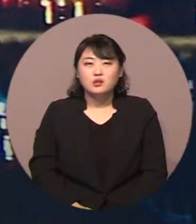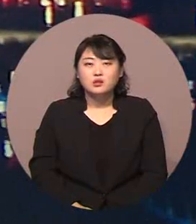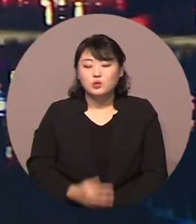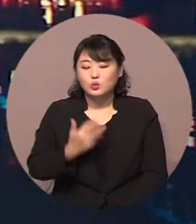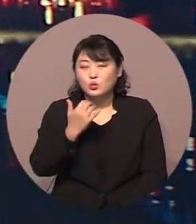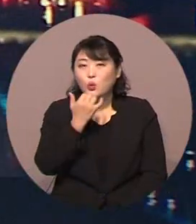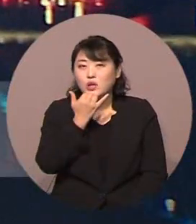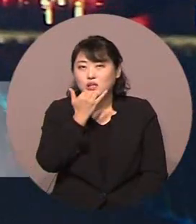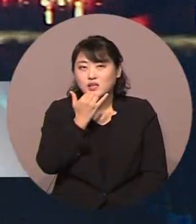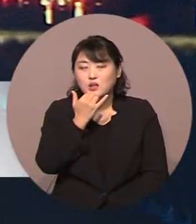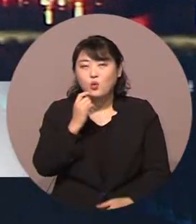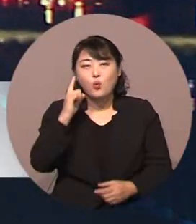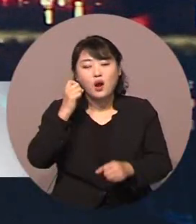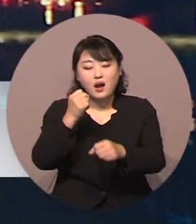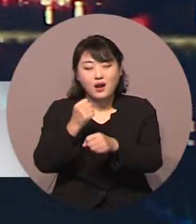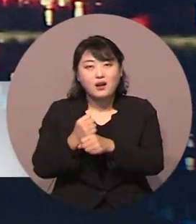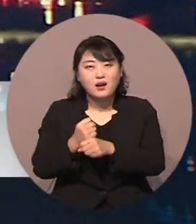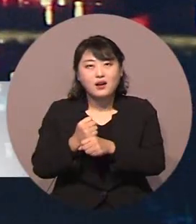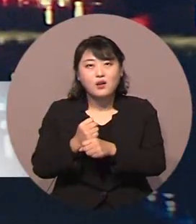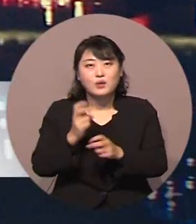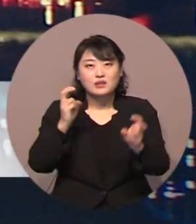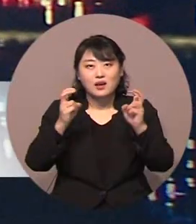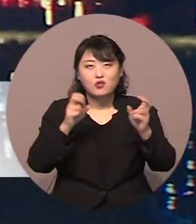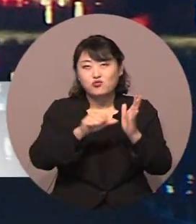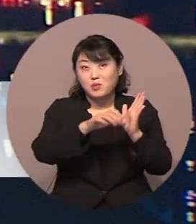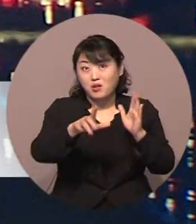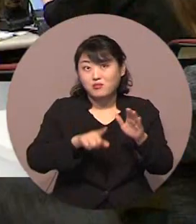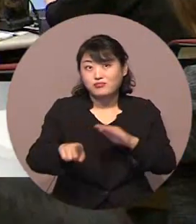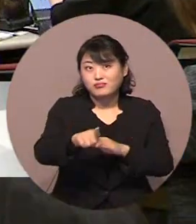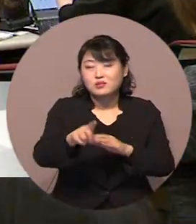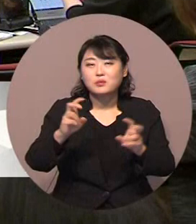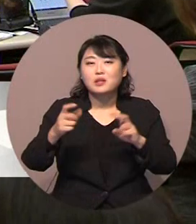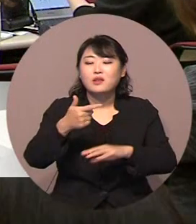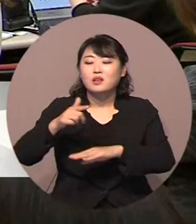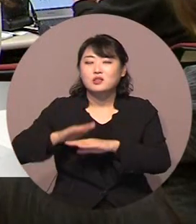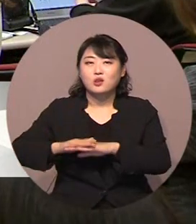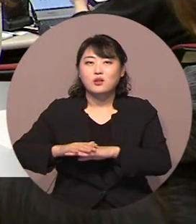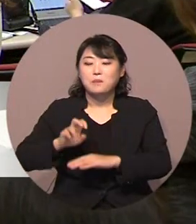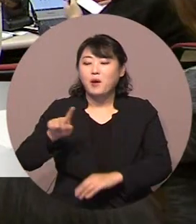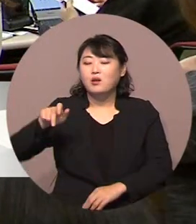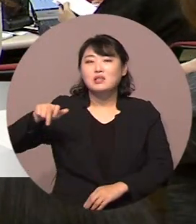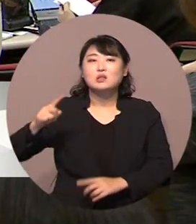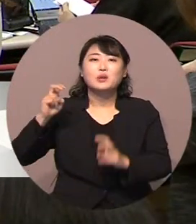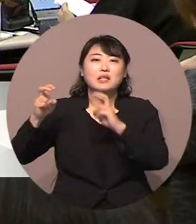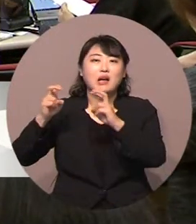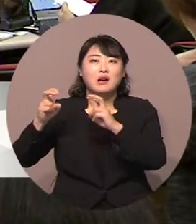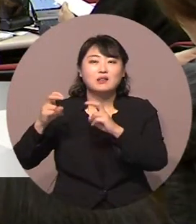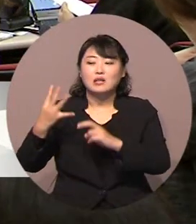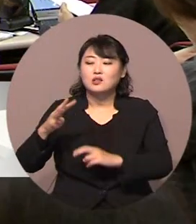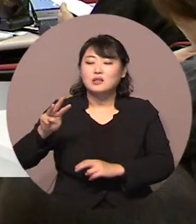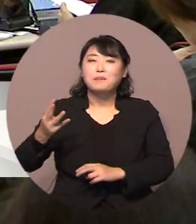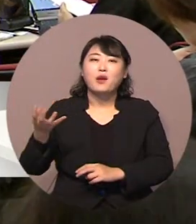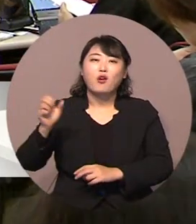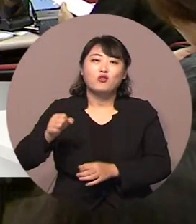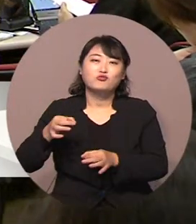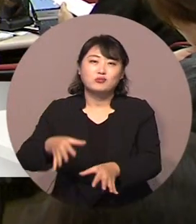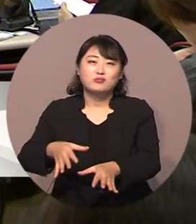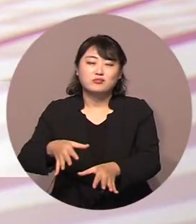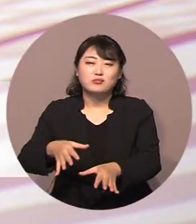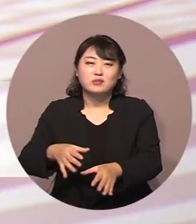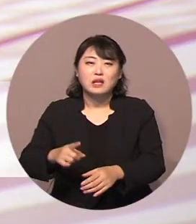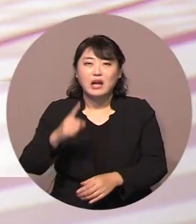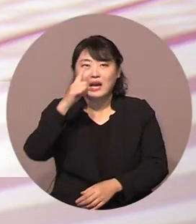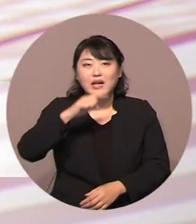독일 과학 기술 선도 기업인 머크 라이프 사이언스가 대전에 4,300억 원을 투자해 아시아 태평양 지역